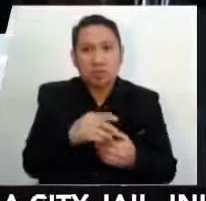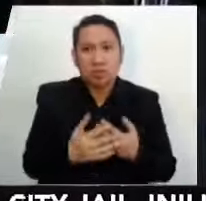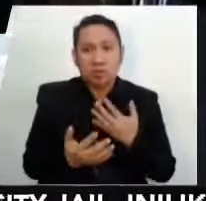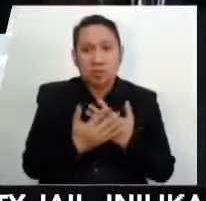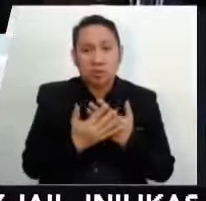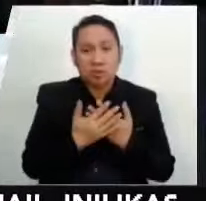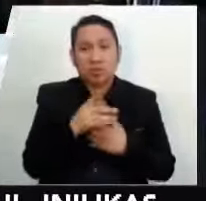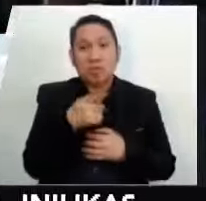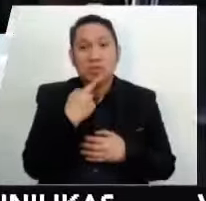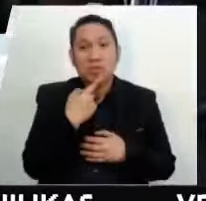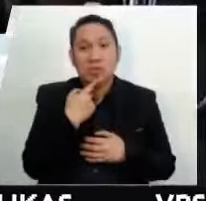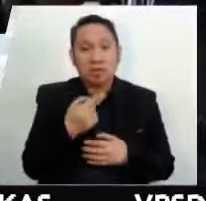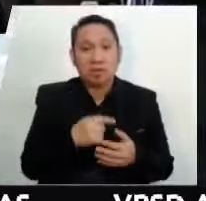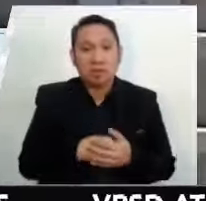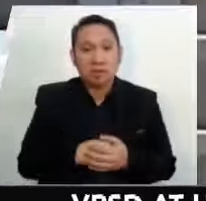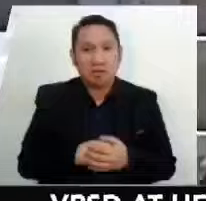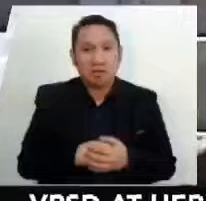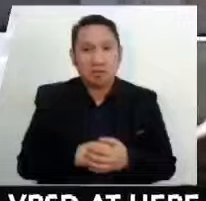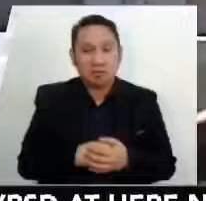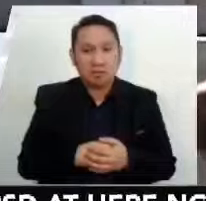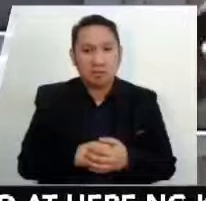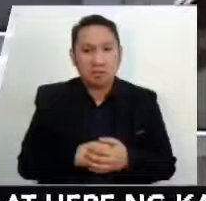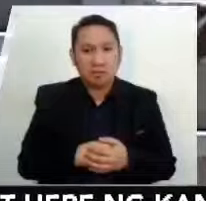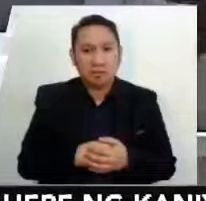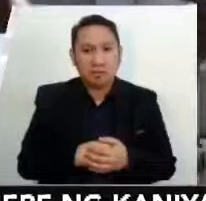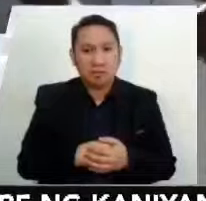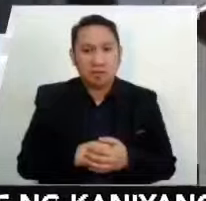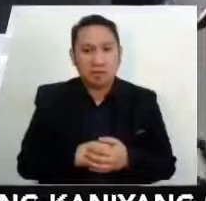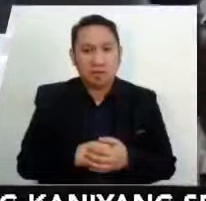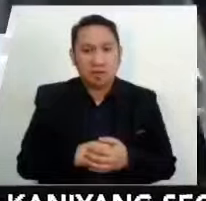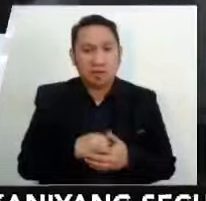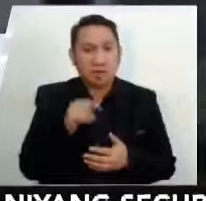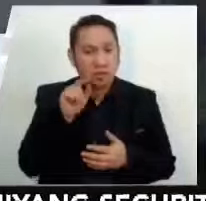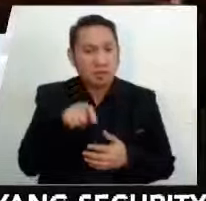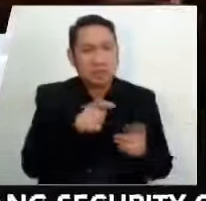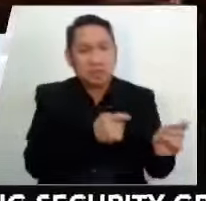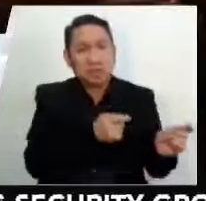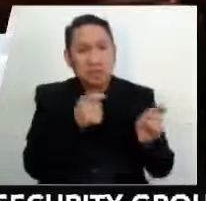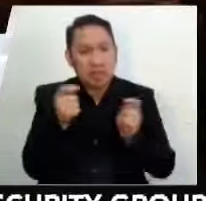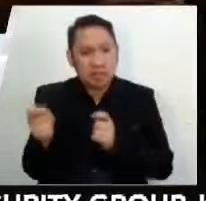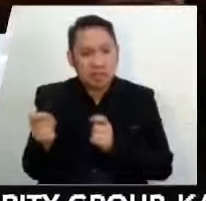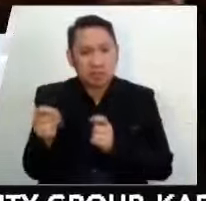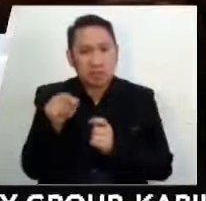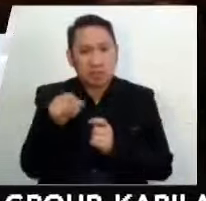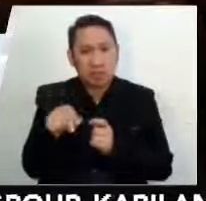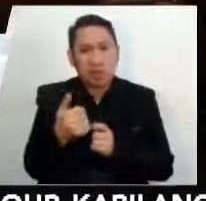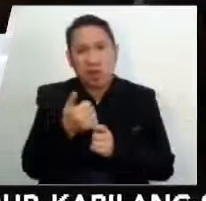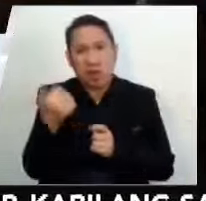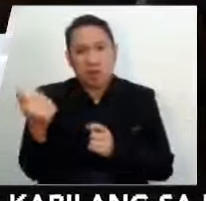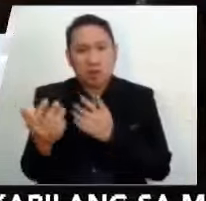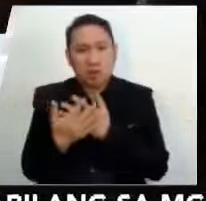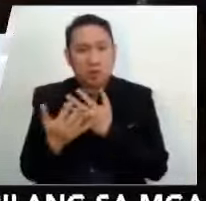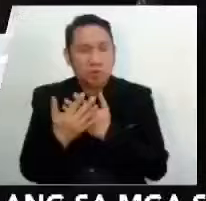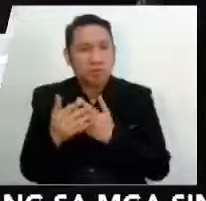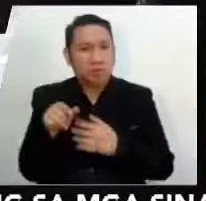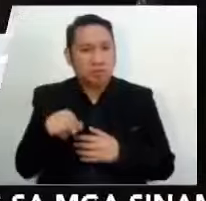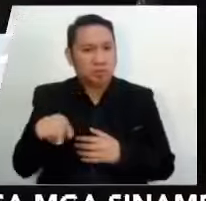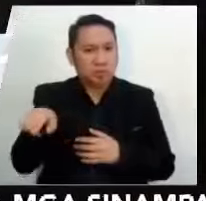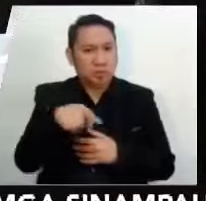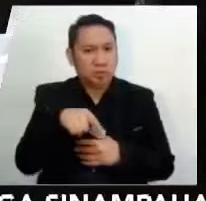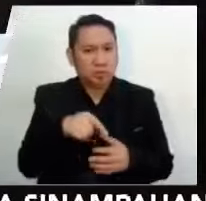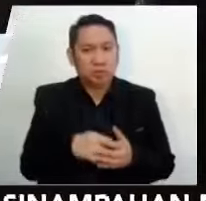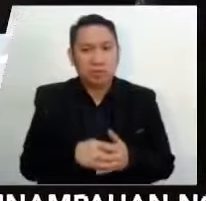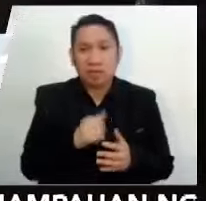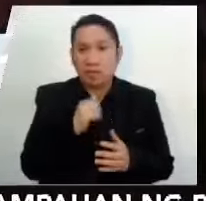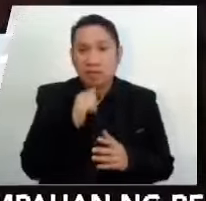Bureau of jail Management and penology agad naman nilang inilipat sa ibang bahagi ng City Jail ang daang-daang pdl hindi nadamay sa Sunog ang